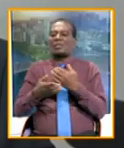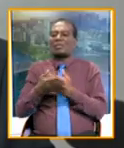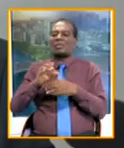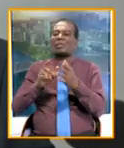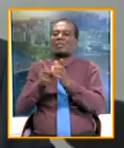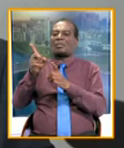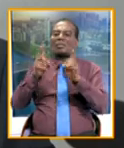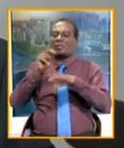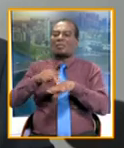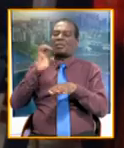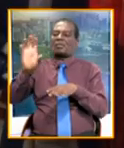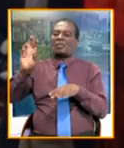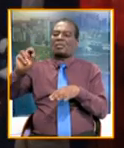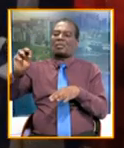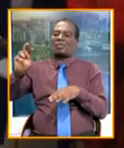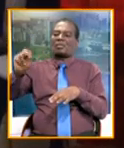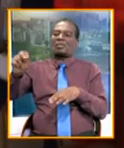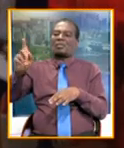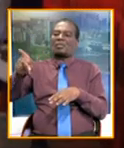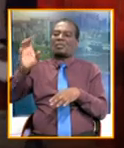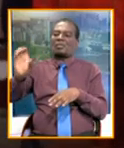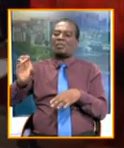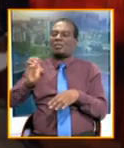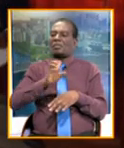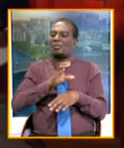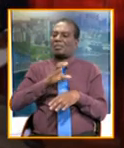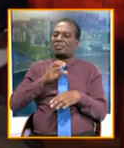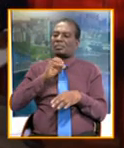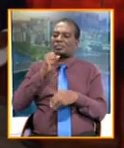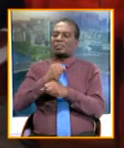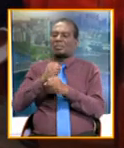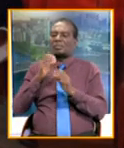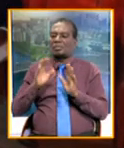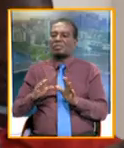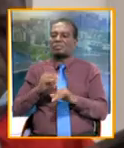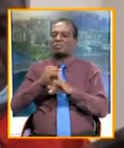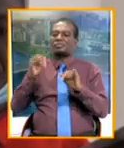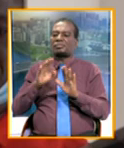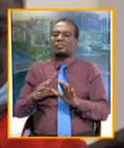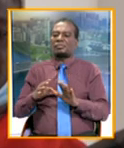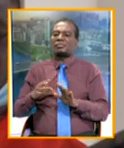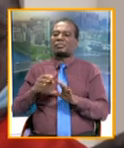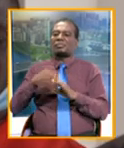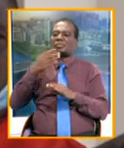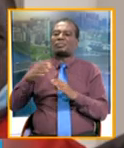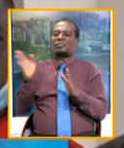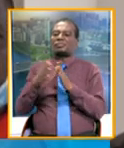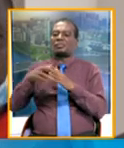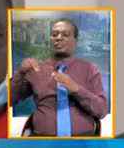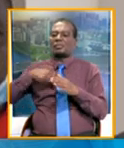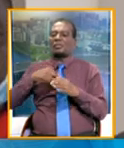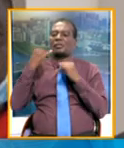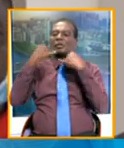CNPS. Il s'agit d'un régime spécifique qui prend en compte ces travailleurs indépendants. À la suite de cette rencontre, nous aurons donné